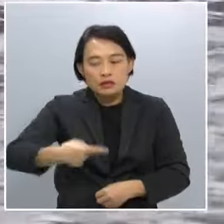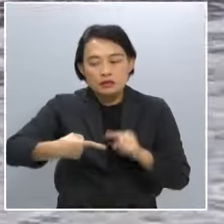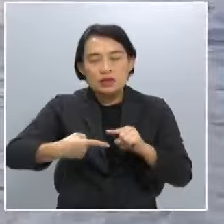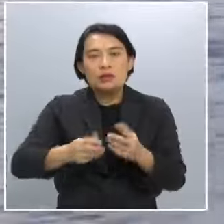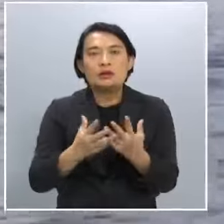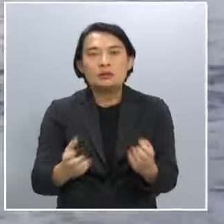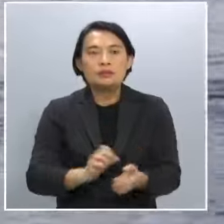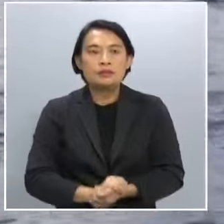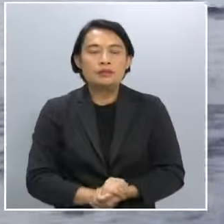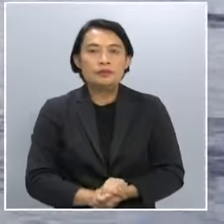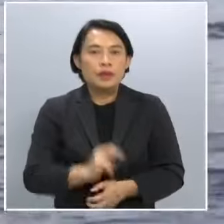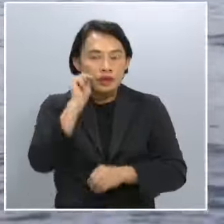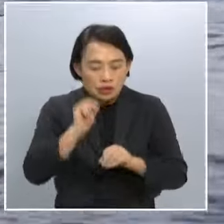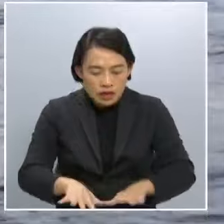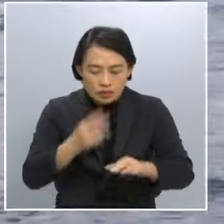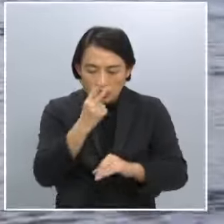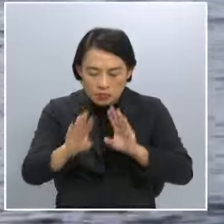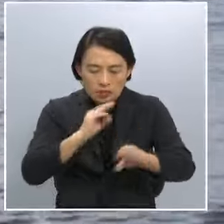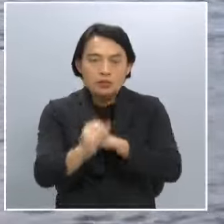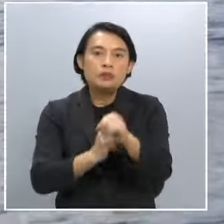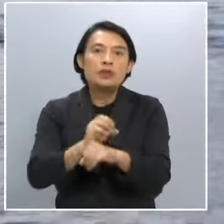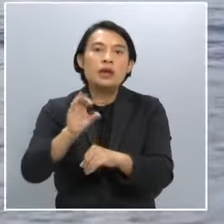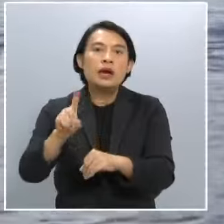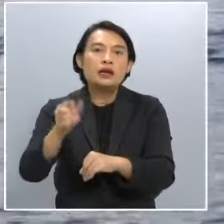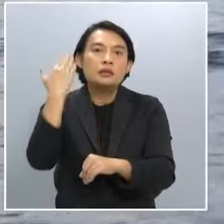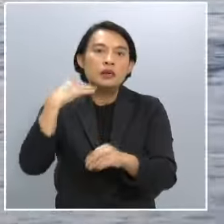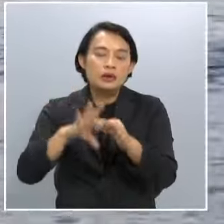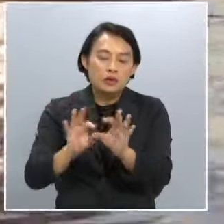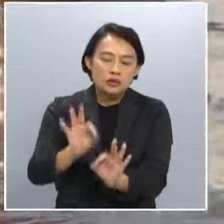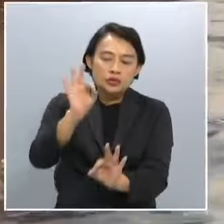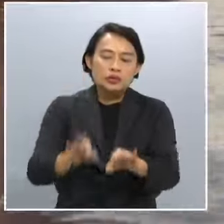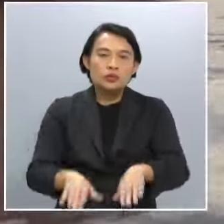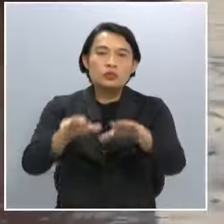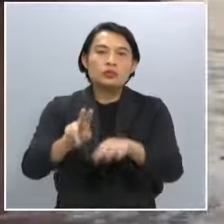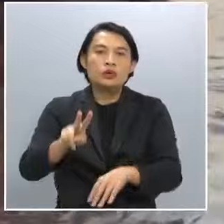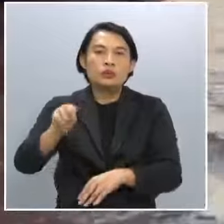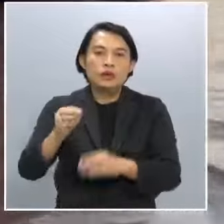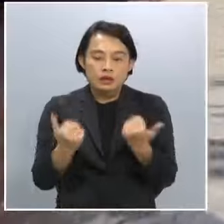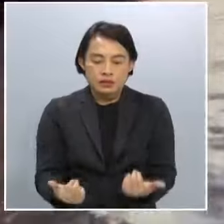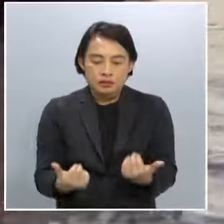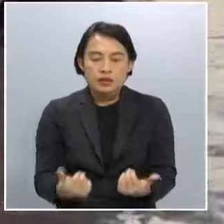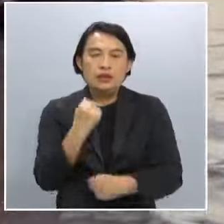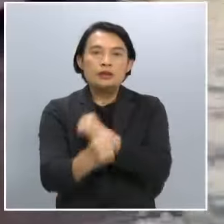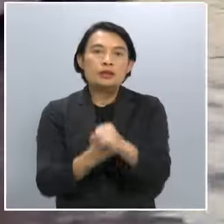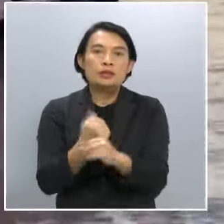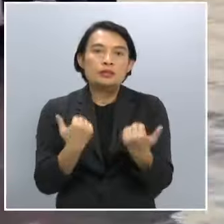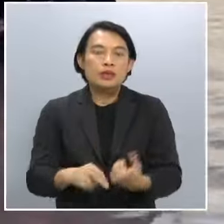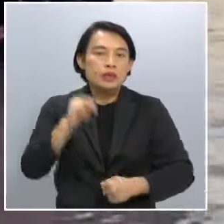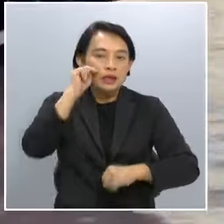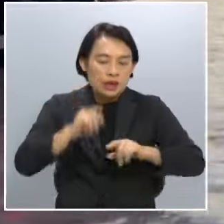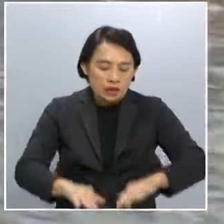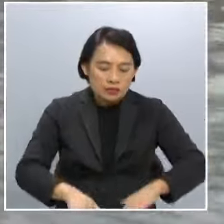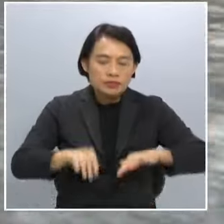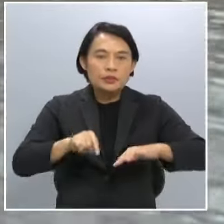น้ำท่วมปีนี้เมื่อเทียบกับปี51ที่น้ำท่วมสูงมากกว่า2เมตรคาดว่าปีนี้ระดับน้ำจะไม่สูงถึงขนาดนั้น